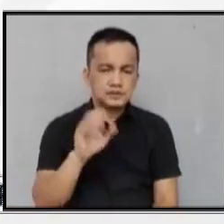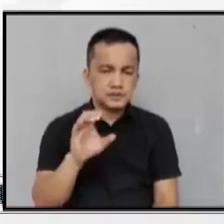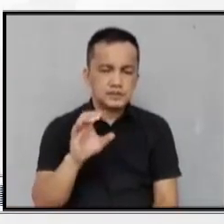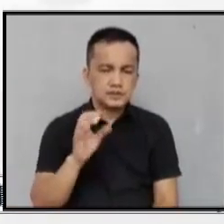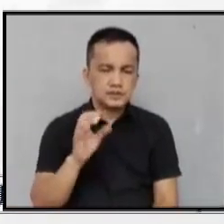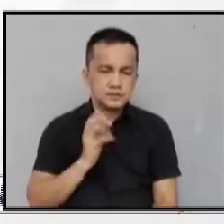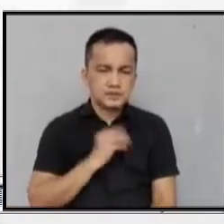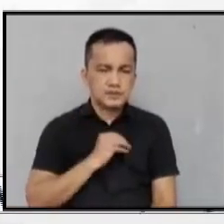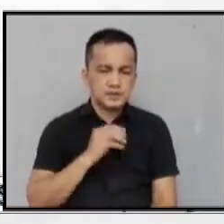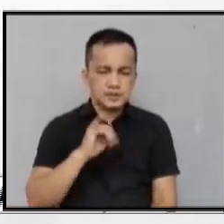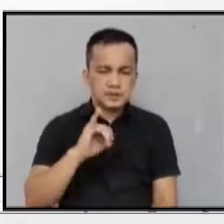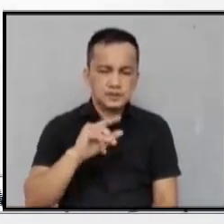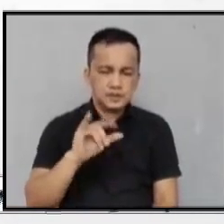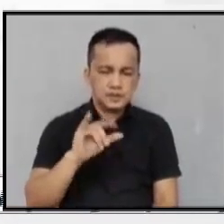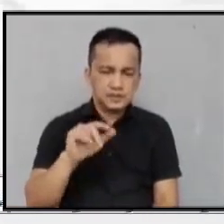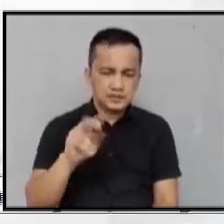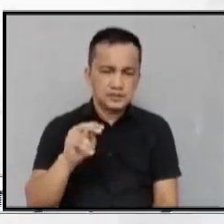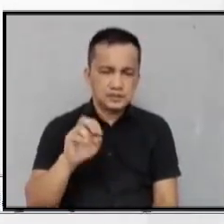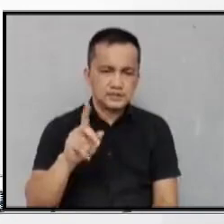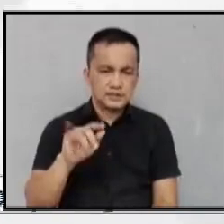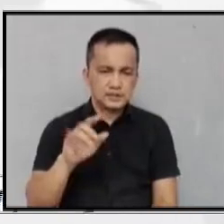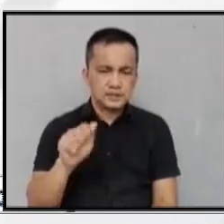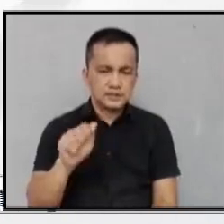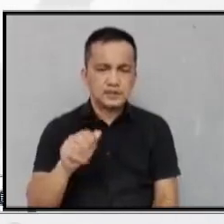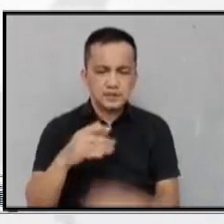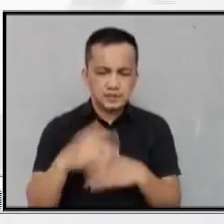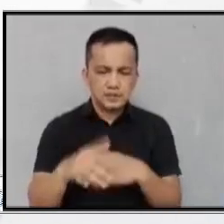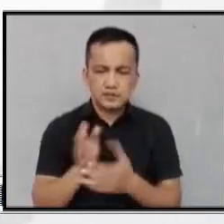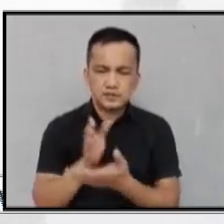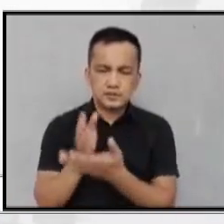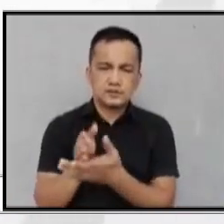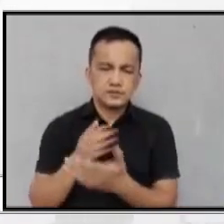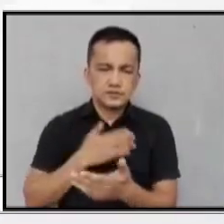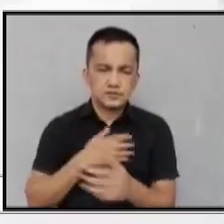Lizada, maagang dumating ang mga nais mag-exam sa iba't ibang